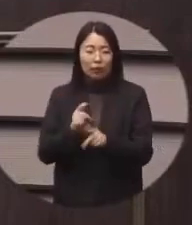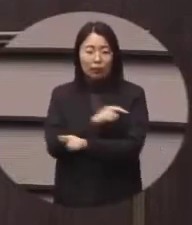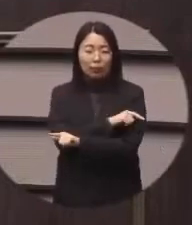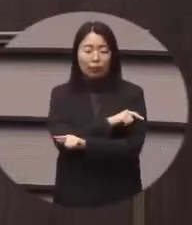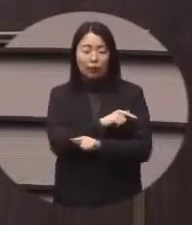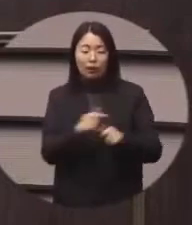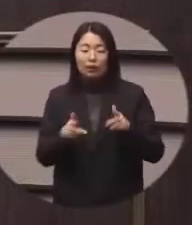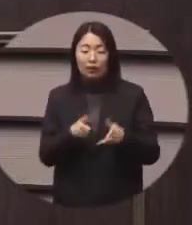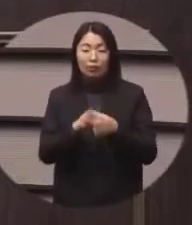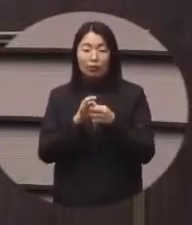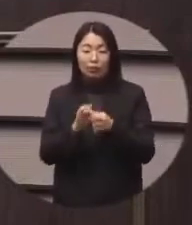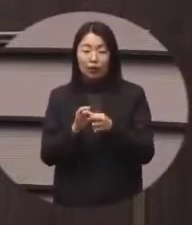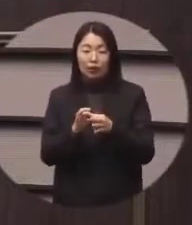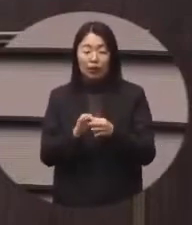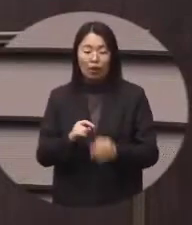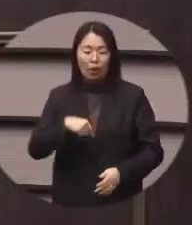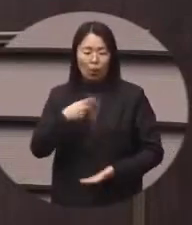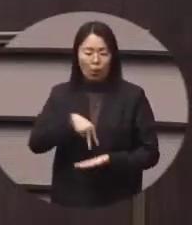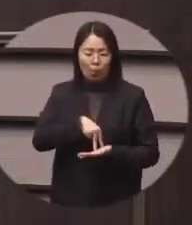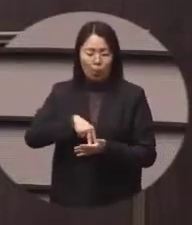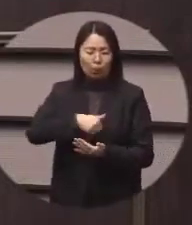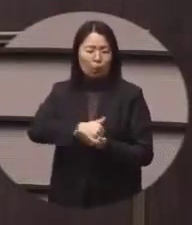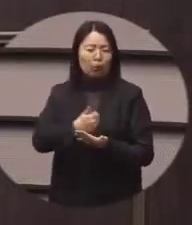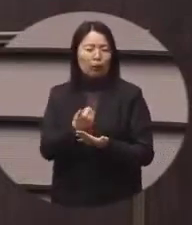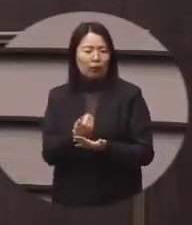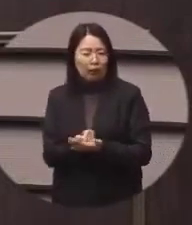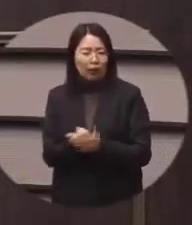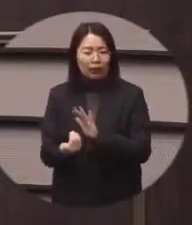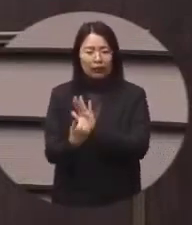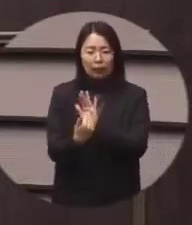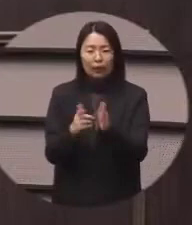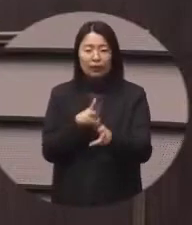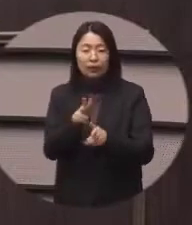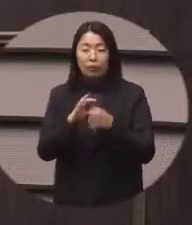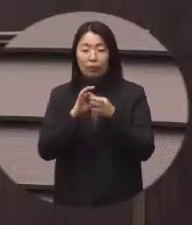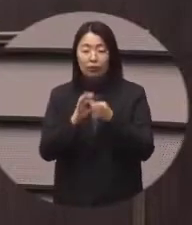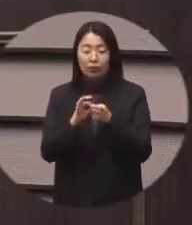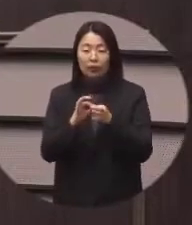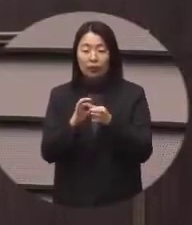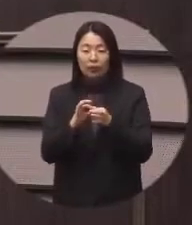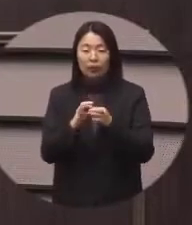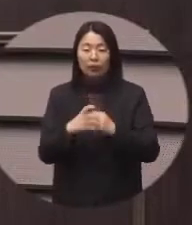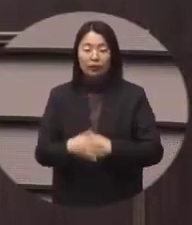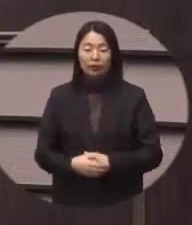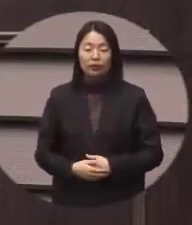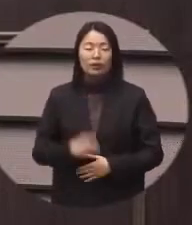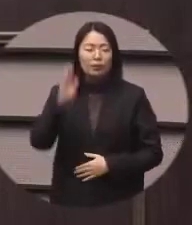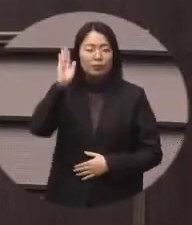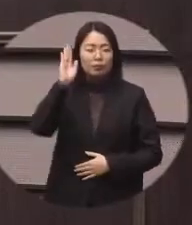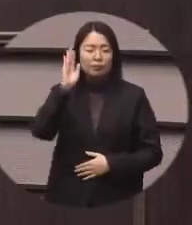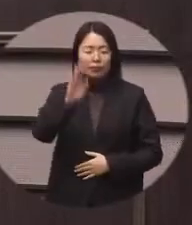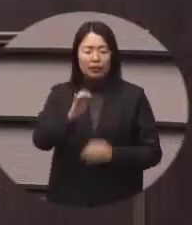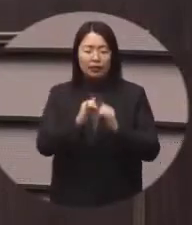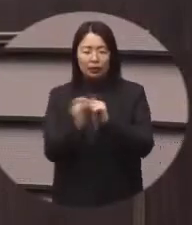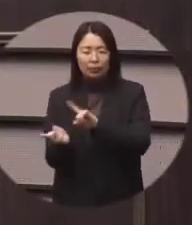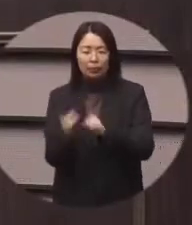1인 가구 고독사 예방사업을 통해 추진해 위기가구의 골든타임을 지키겠습니다.